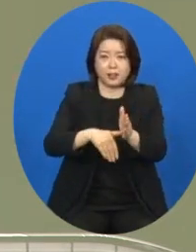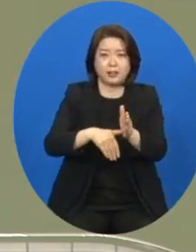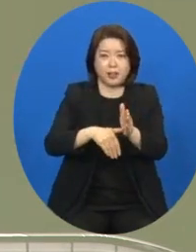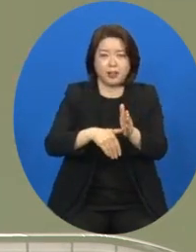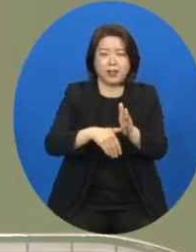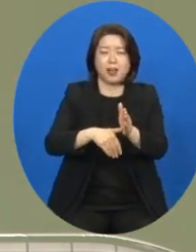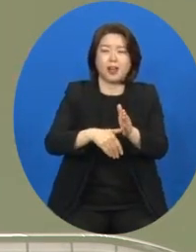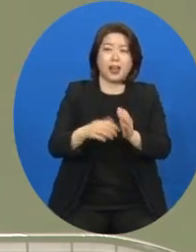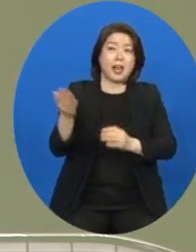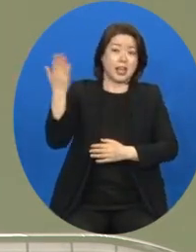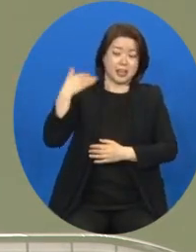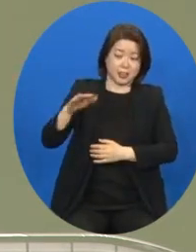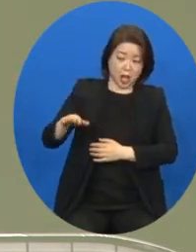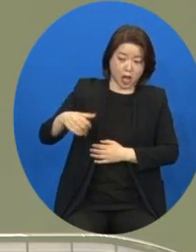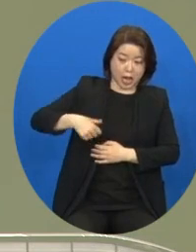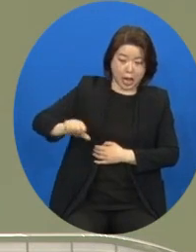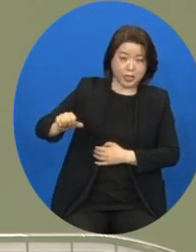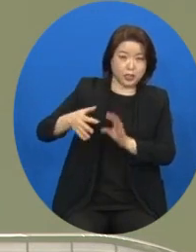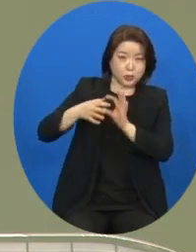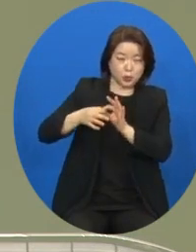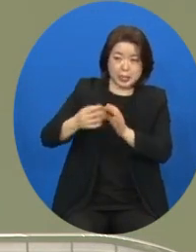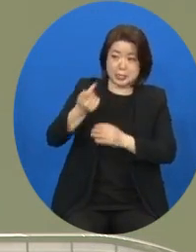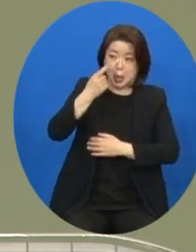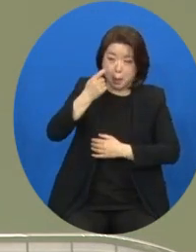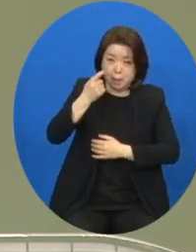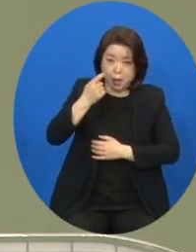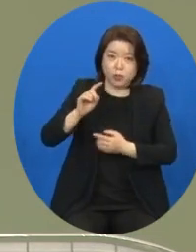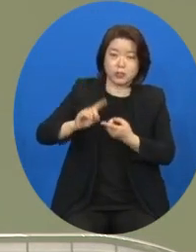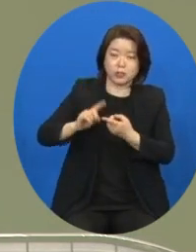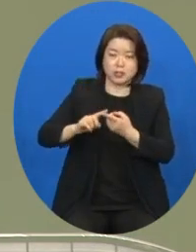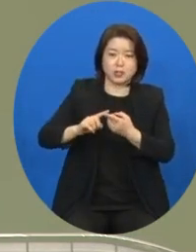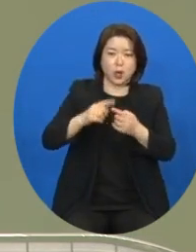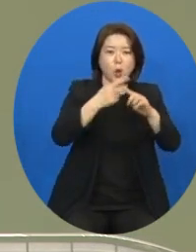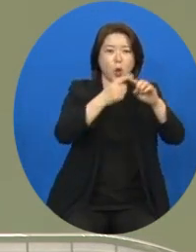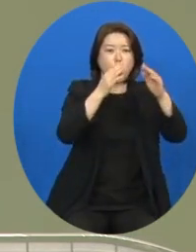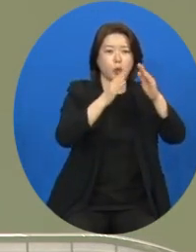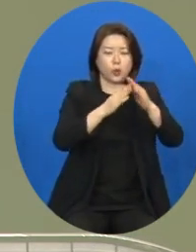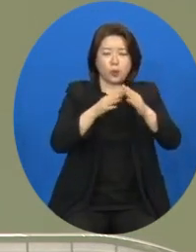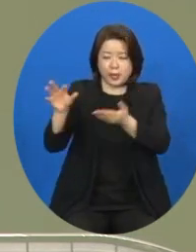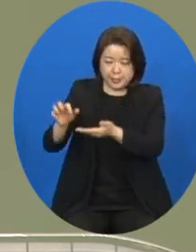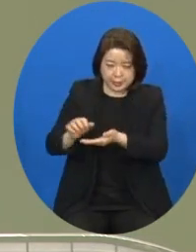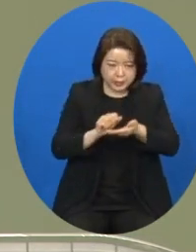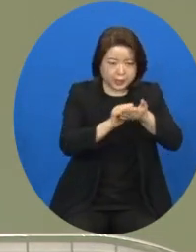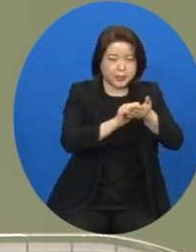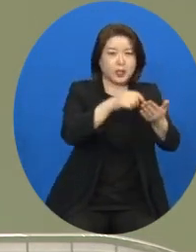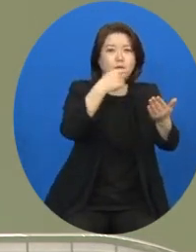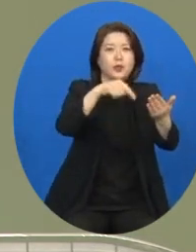그때 아들을 통해서 배운 교훈을 그대로 교회 목회에 적용을 했다는 거죠.